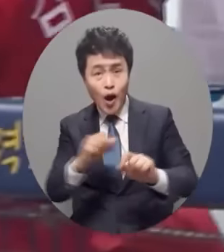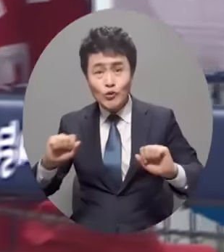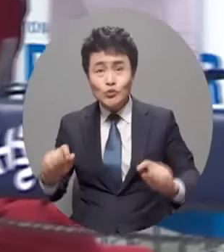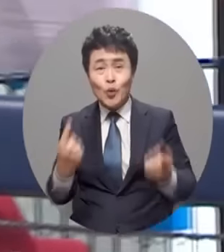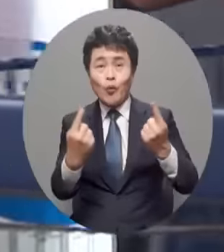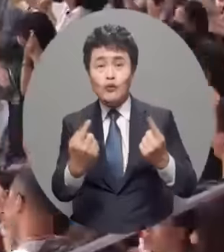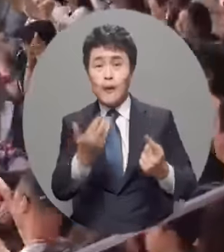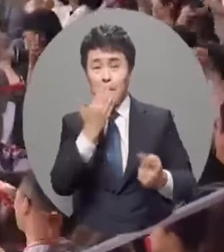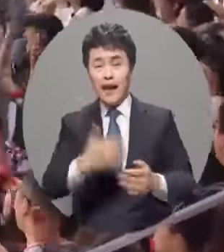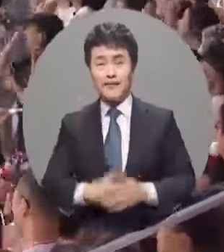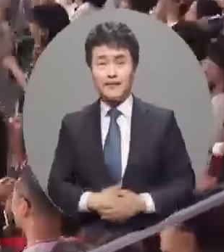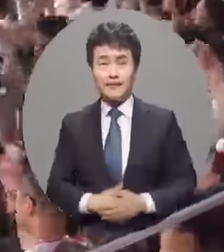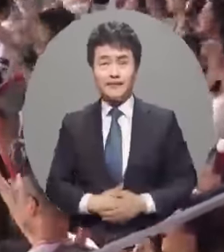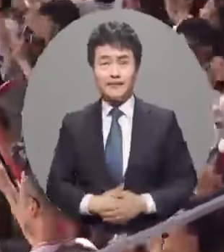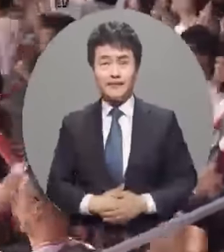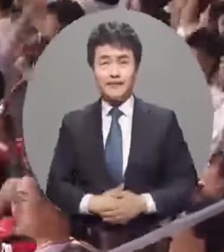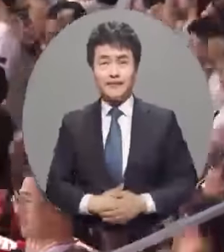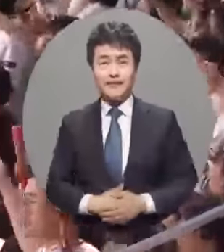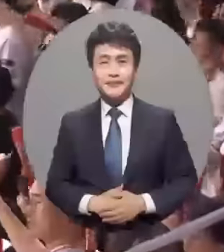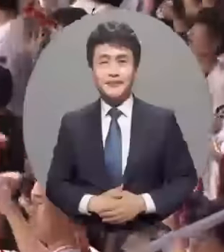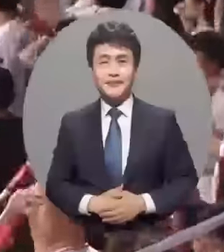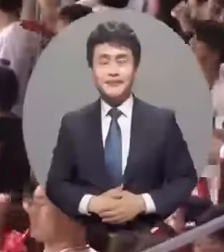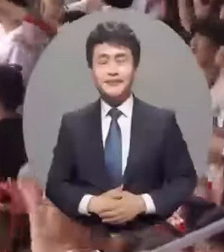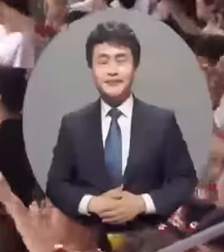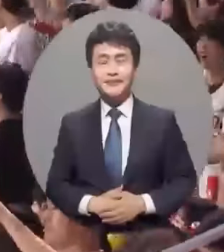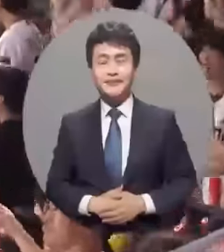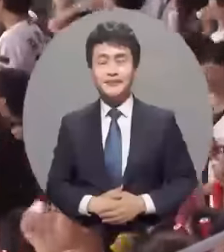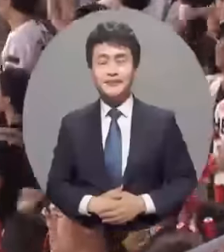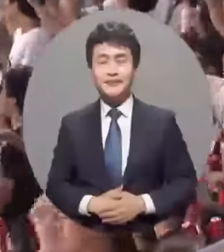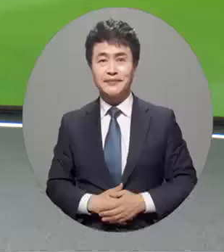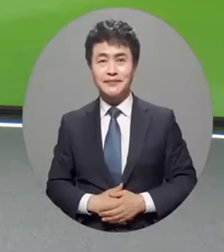달성했습니다. MBC 뉴스 손장훈입니다.